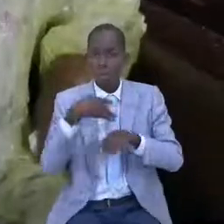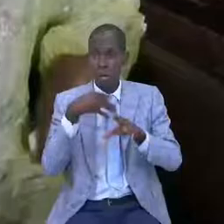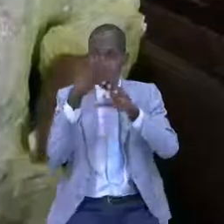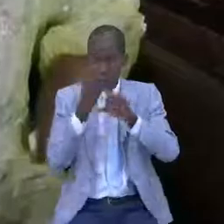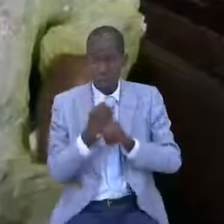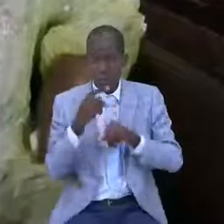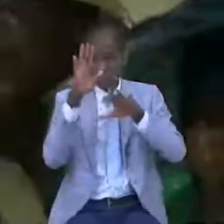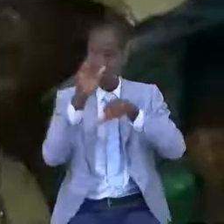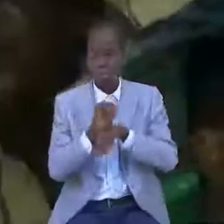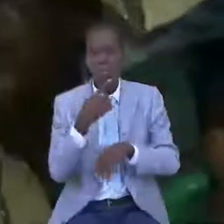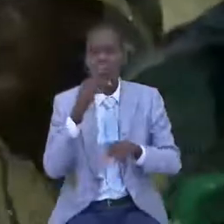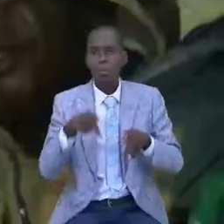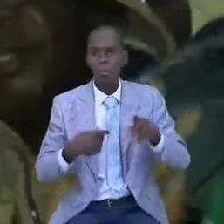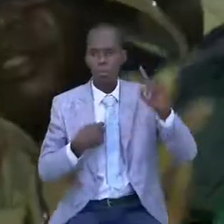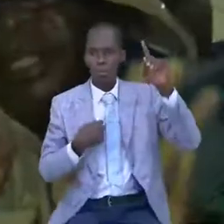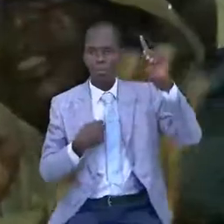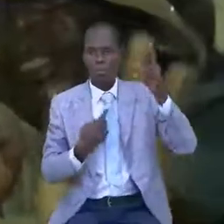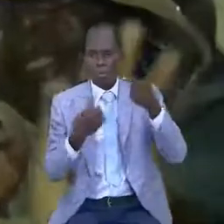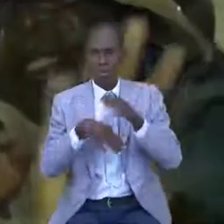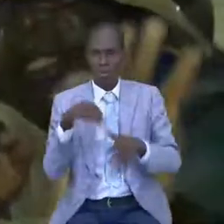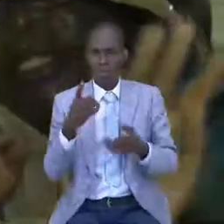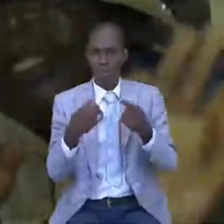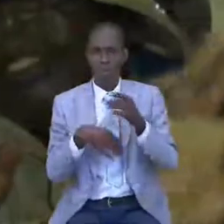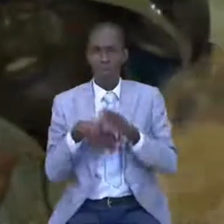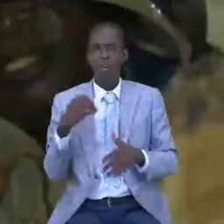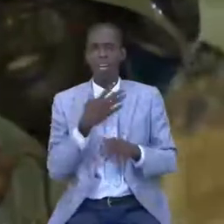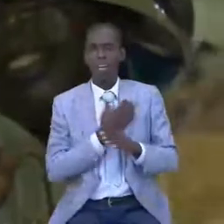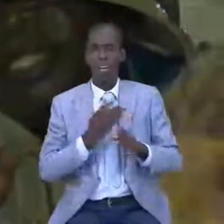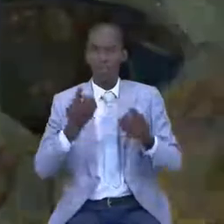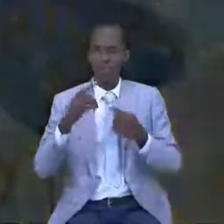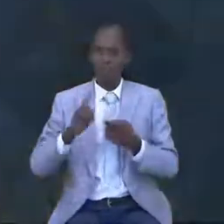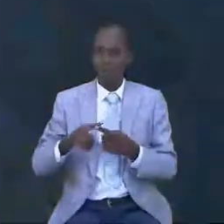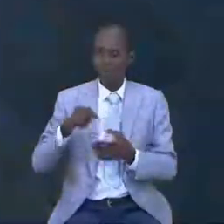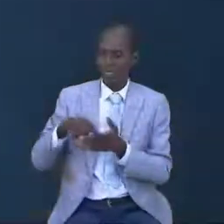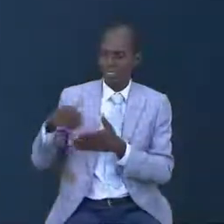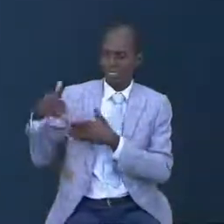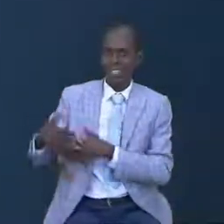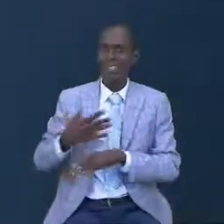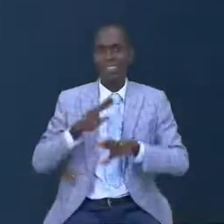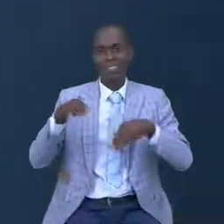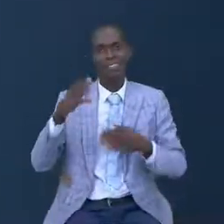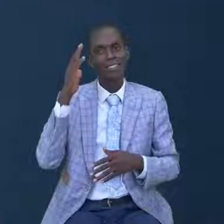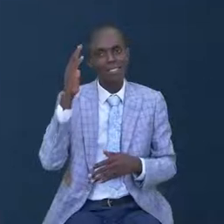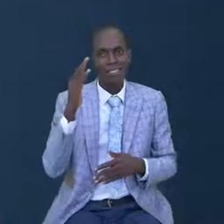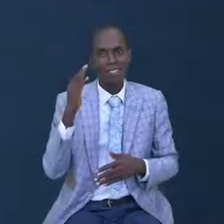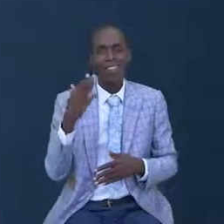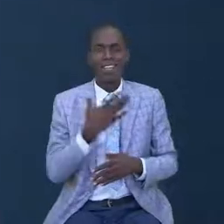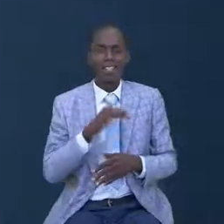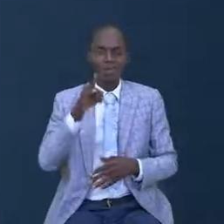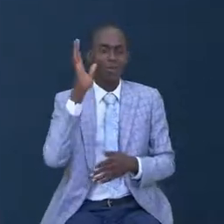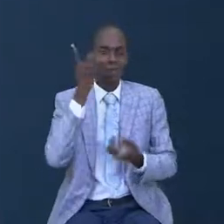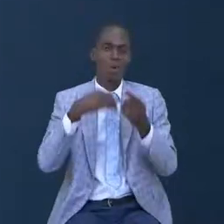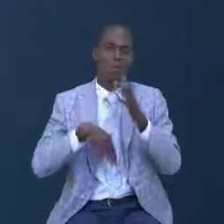personne? Tu as le miracle? Je dis, où est la personne? Viens ici, viens à ce